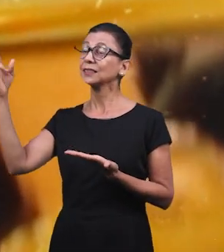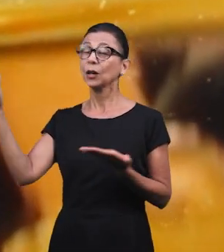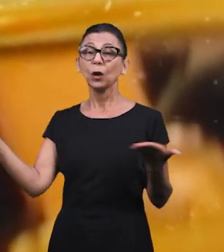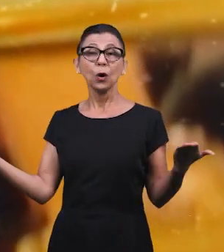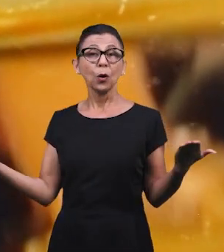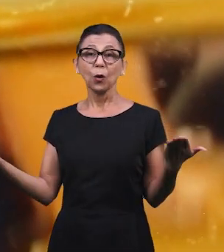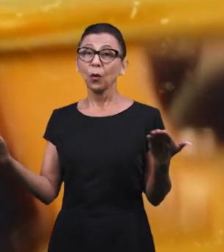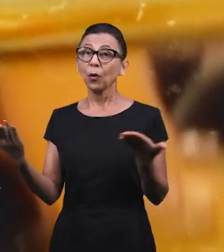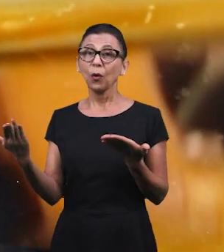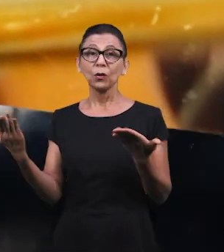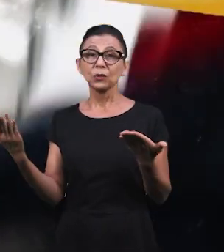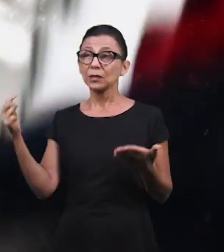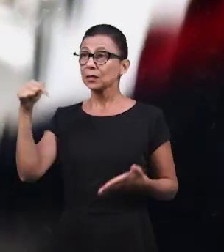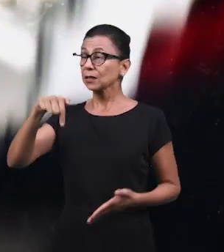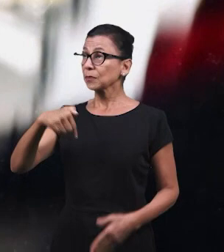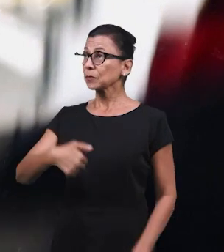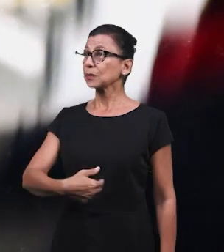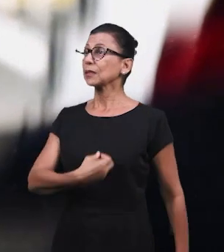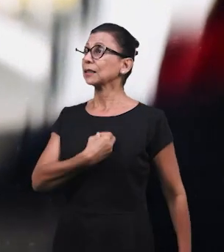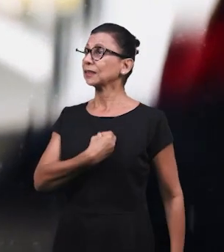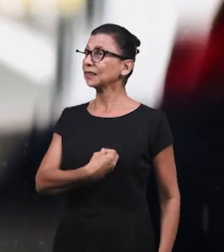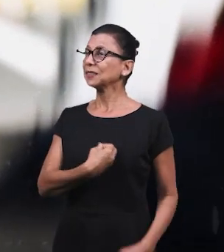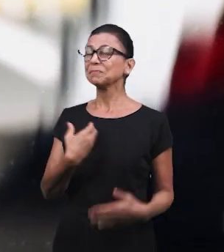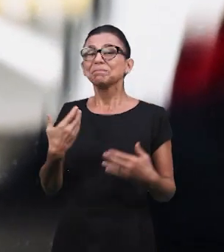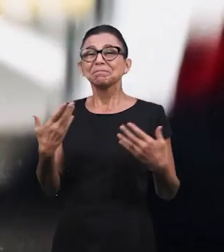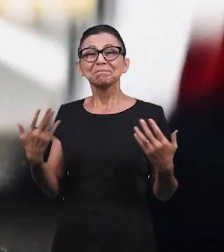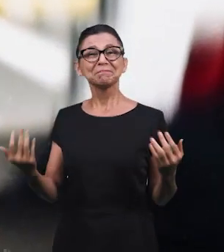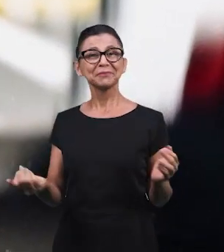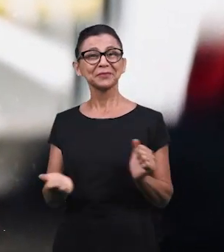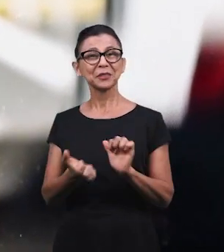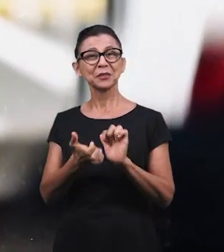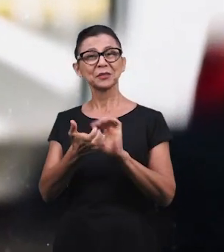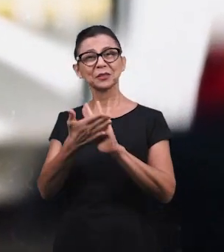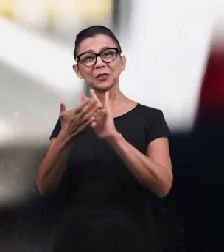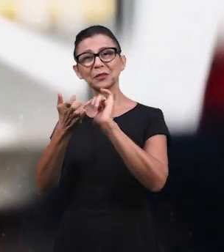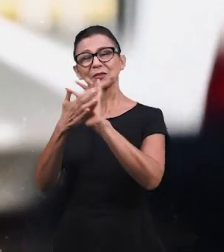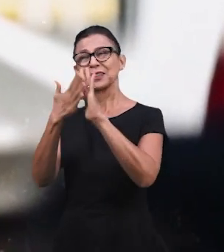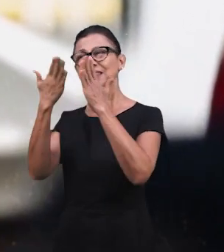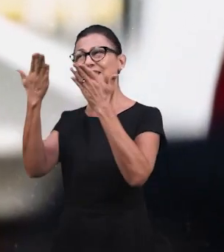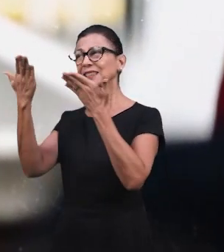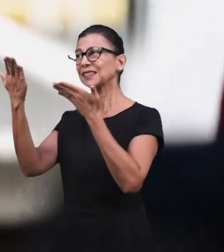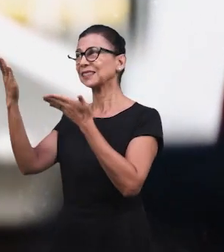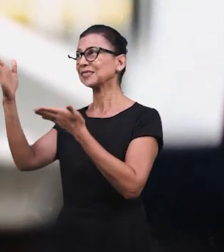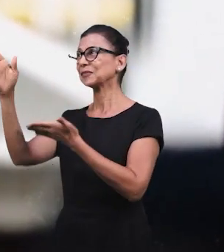И во славу твою мы собрались здесь.